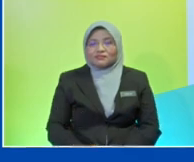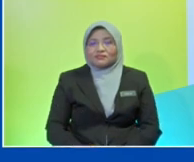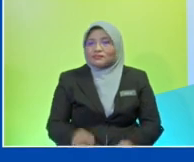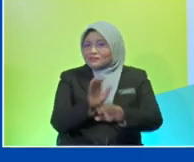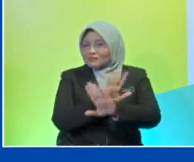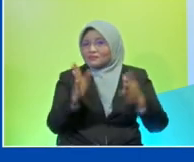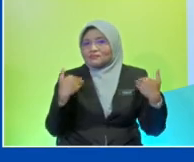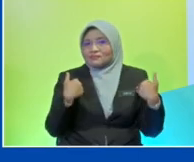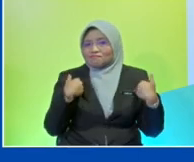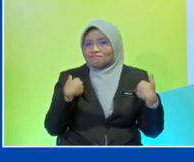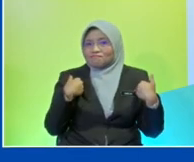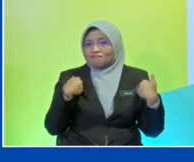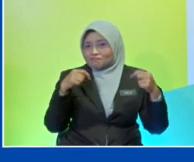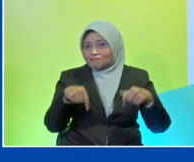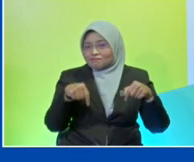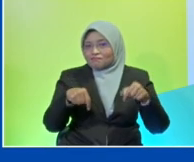Indonesia